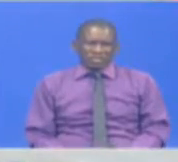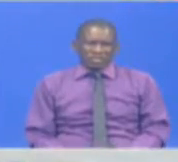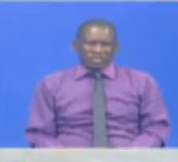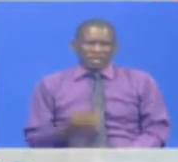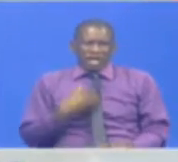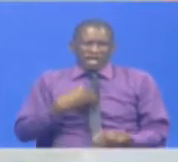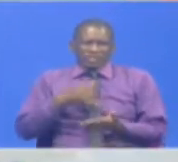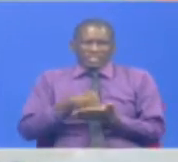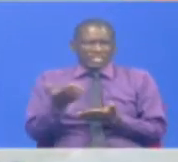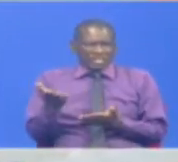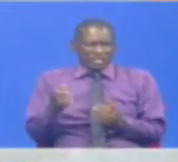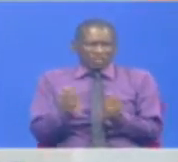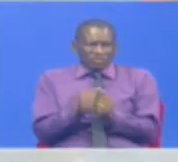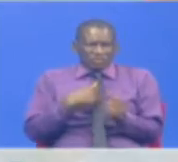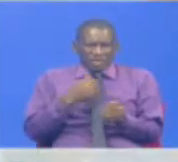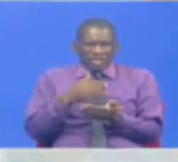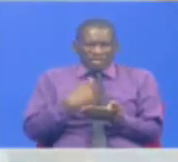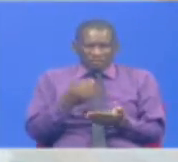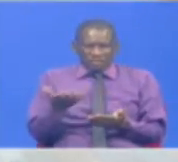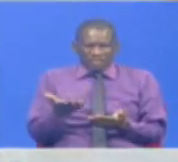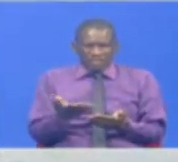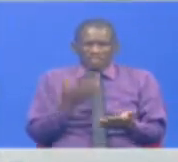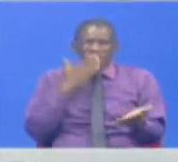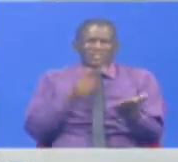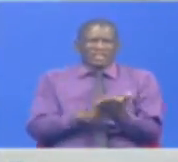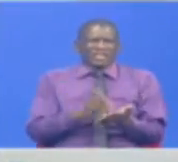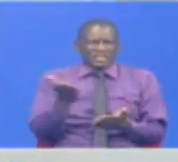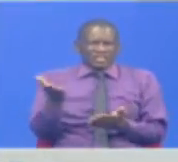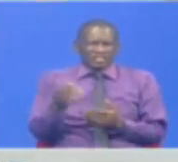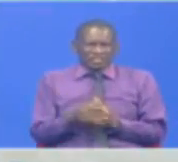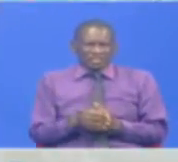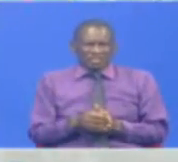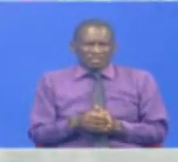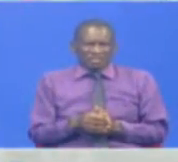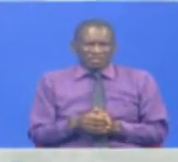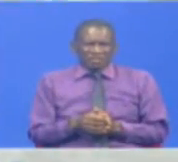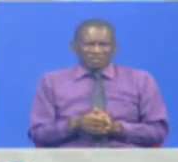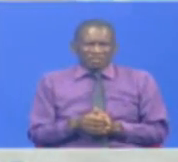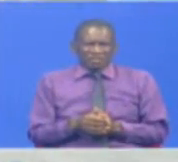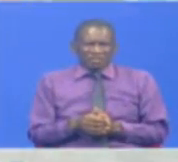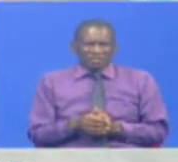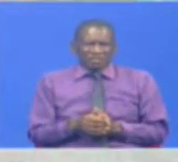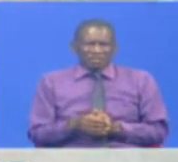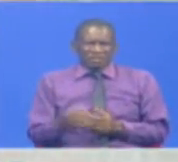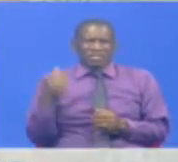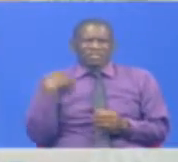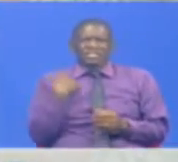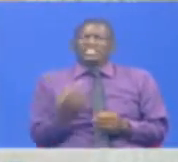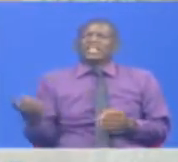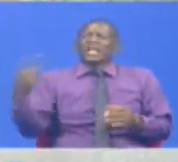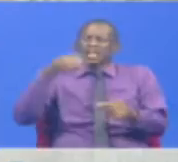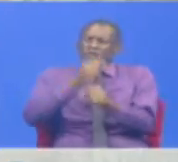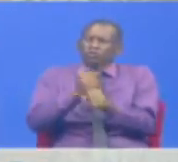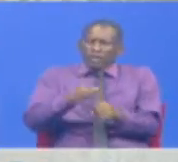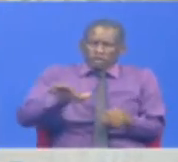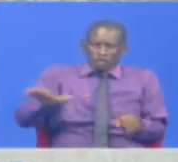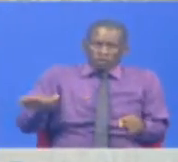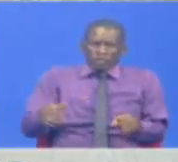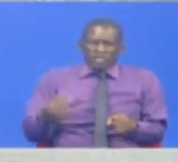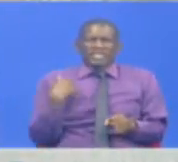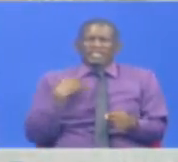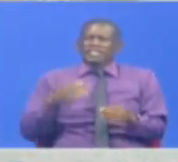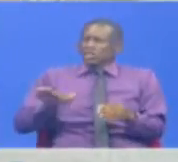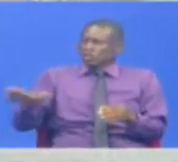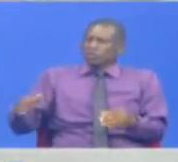I have it here with me. It's here, with me. Jana nimekuwa kazi asubuhi. Jana asubuhi nimekuwa